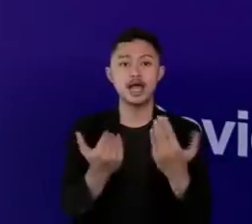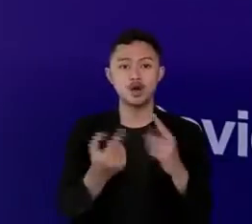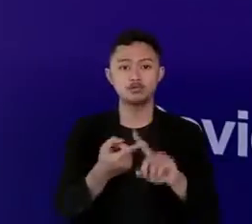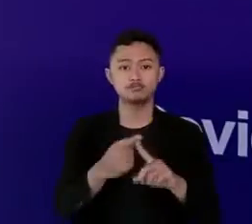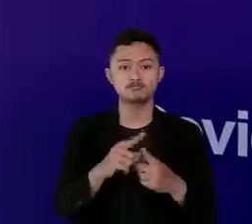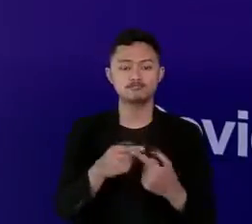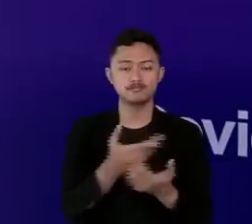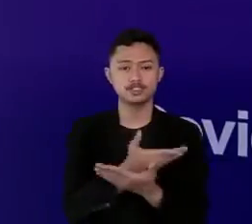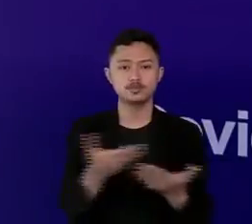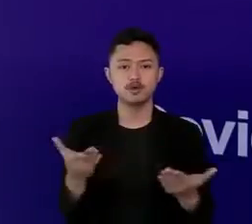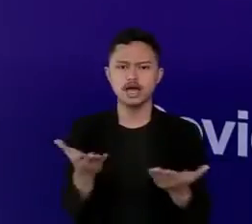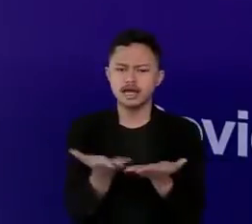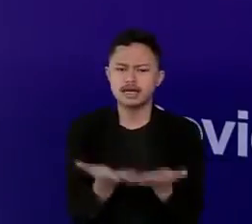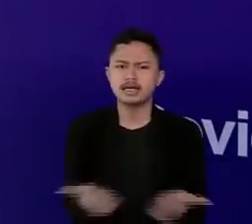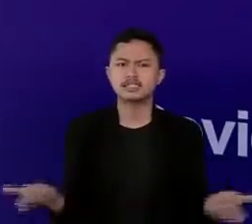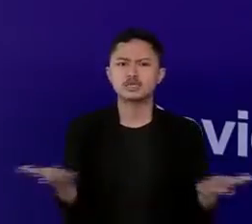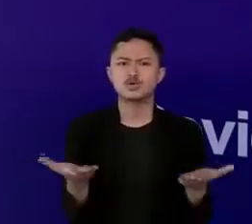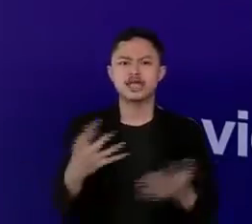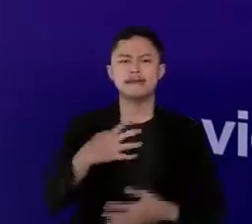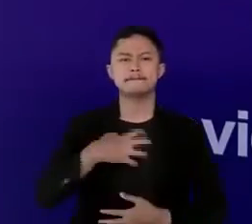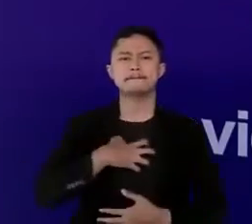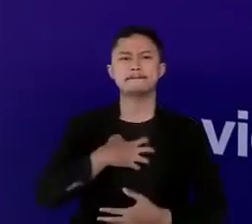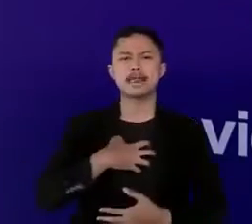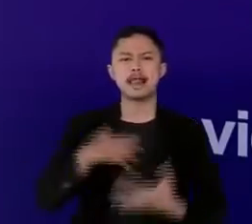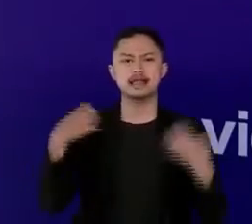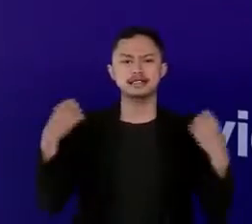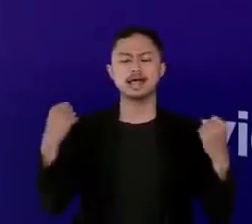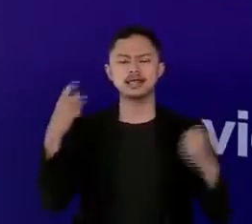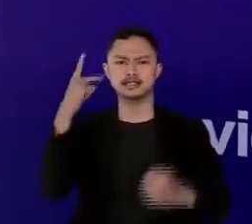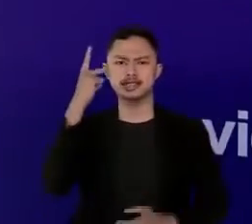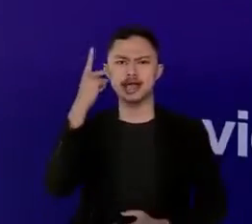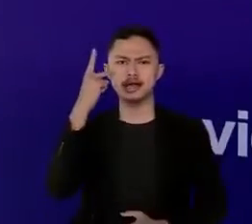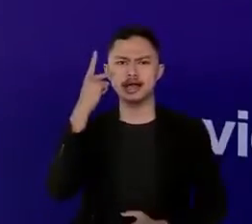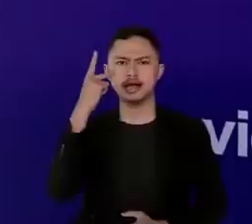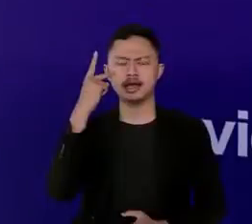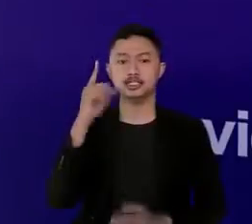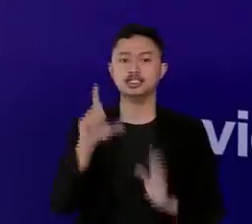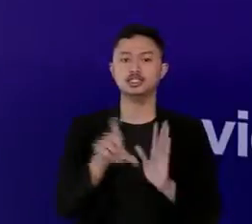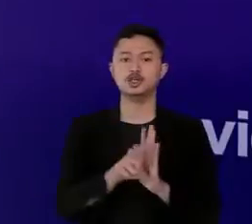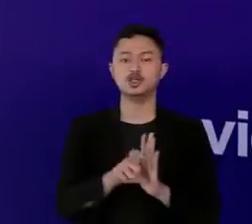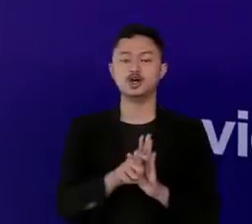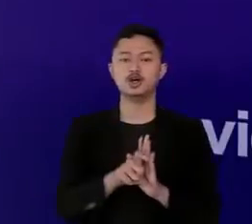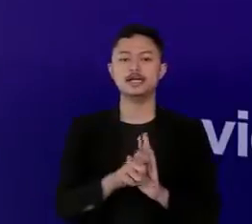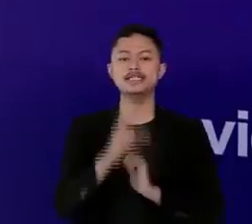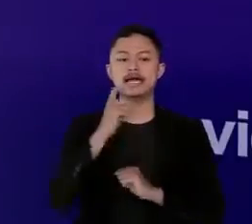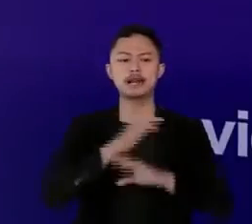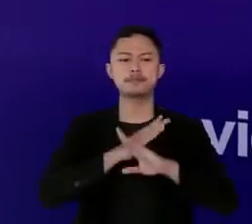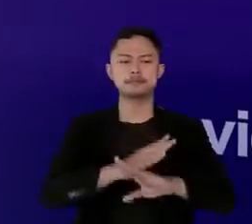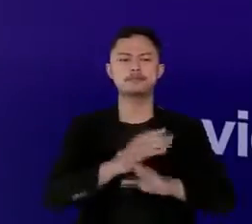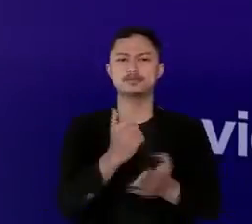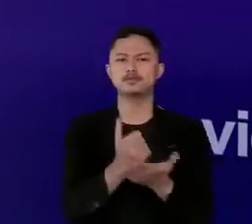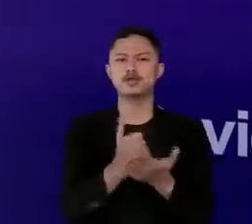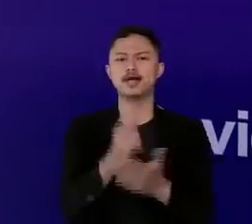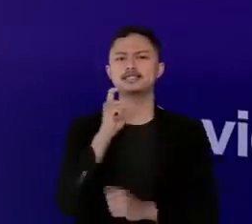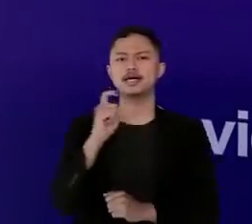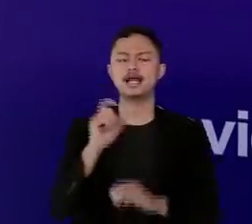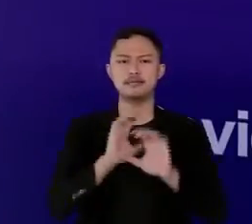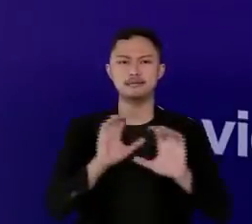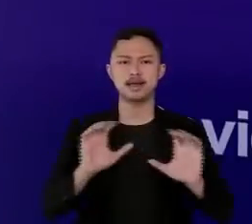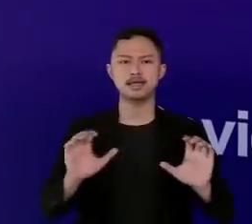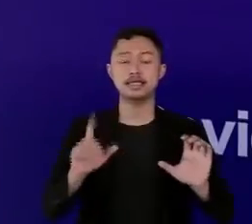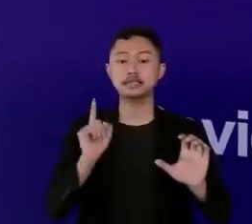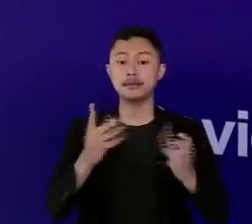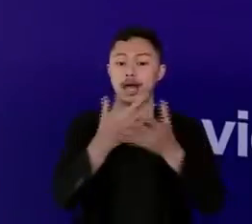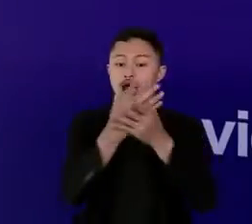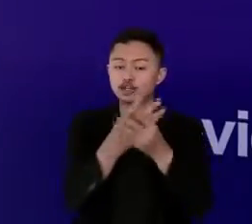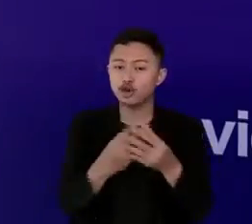kalau situasi kesehatan mental menjadi untuk pencegahan itu banyak caranya barat karena tidak